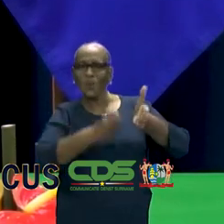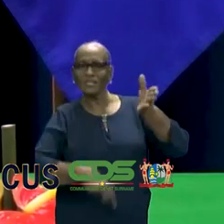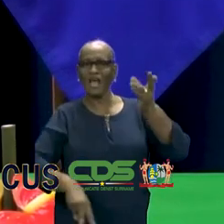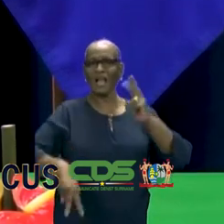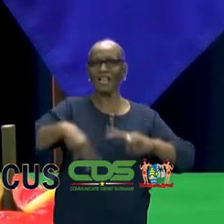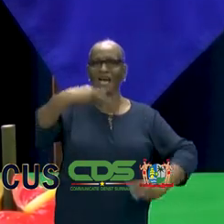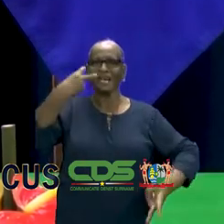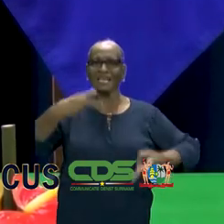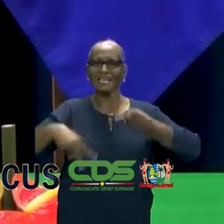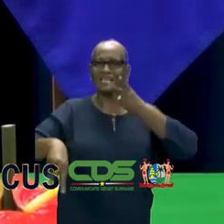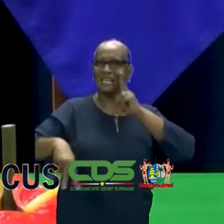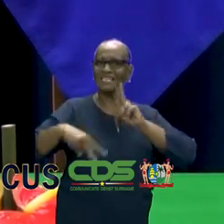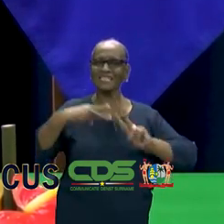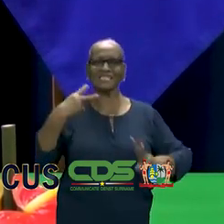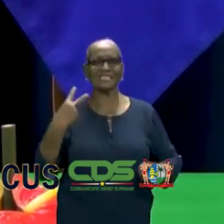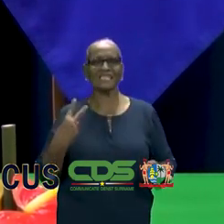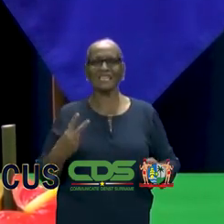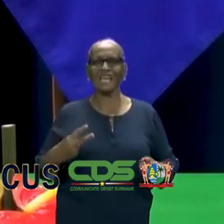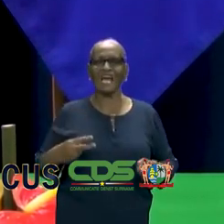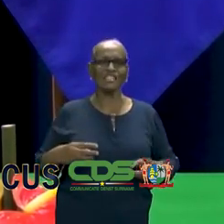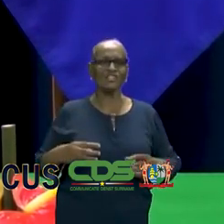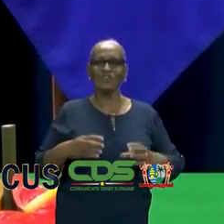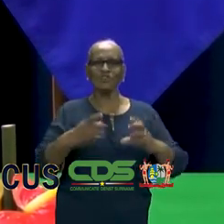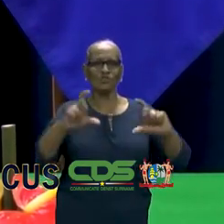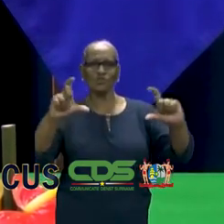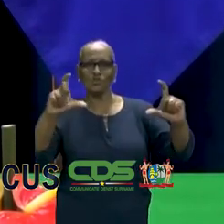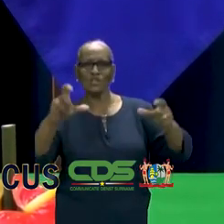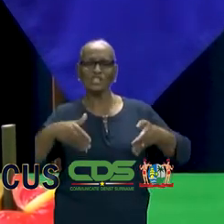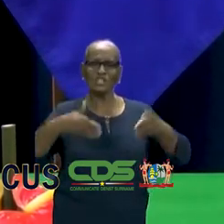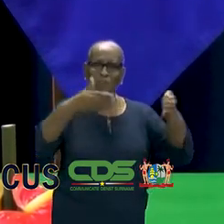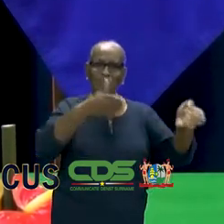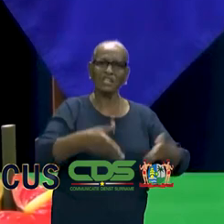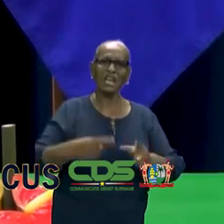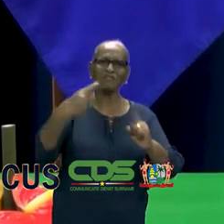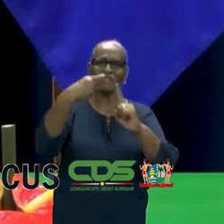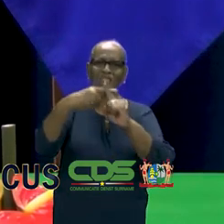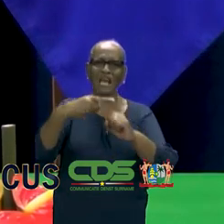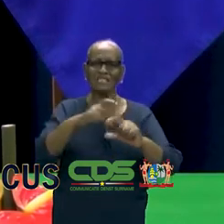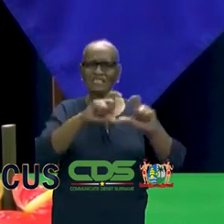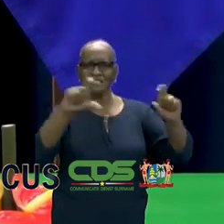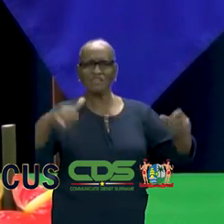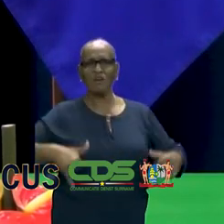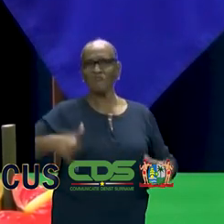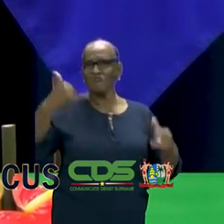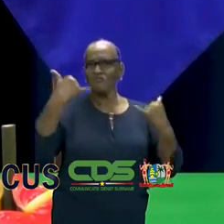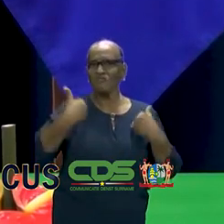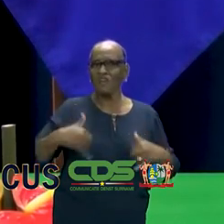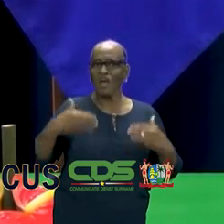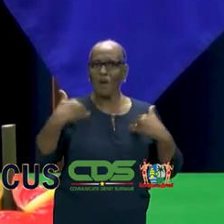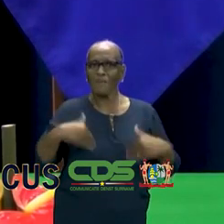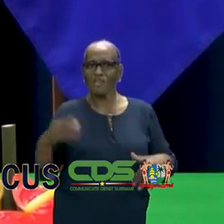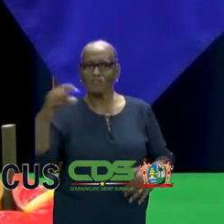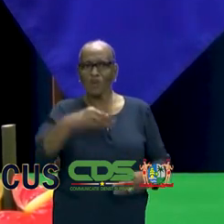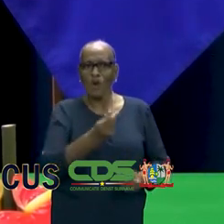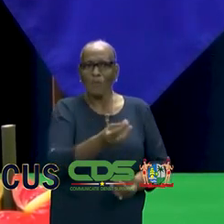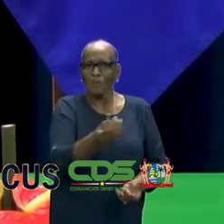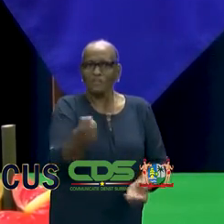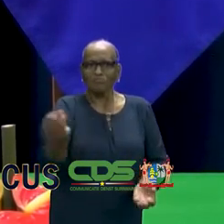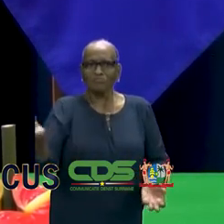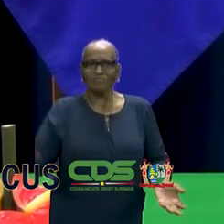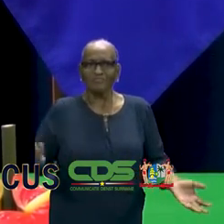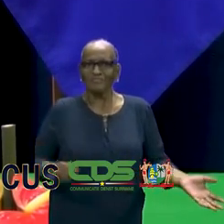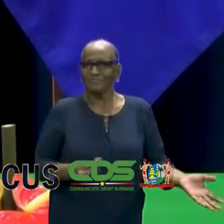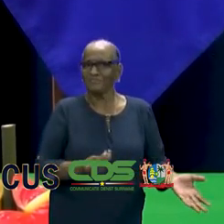restaurants, van toeristische bedrijven, van taxi en noem maar op. Waar er werkgelegenheid